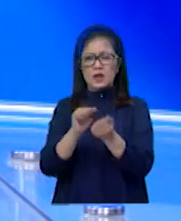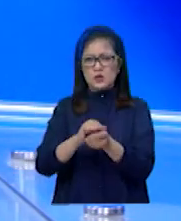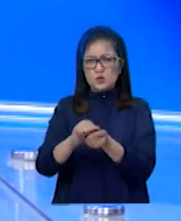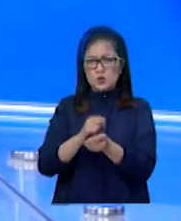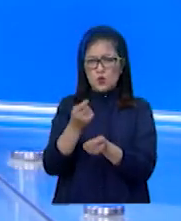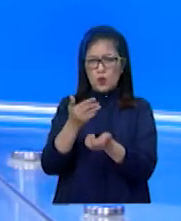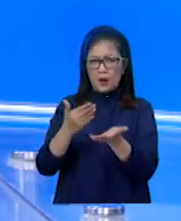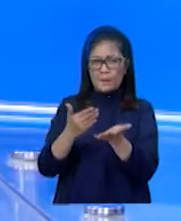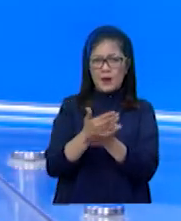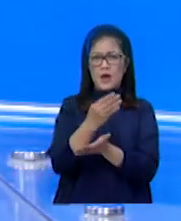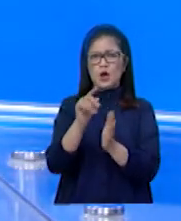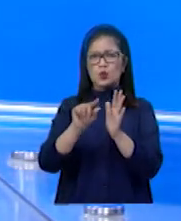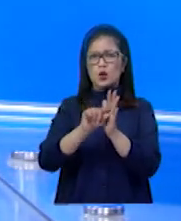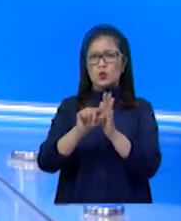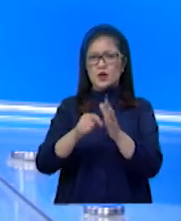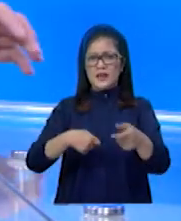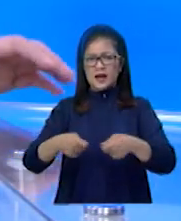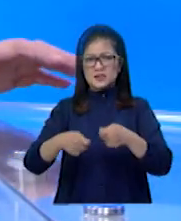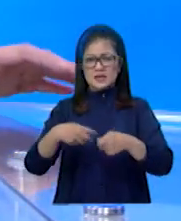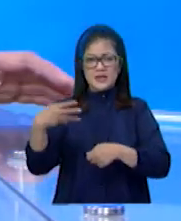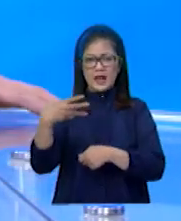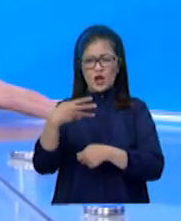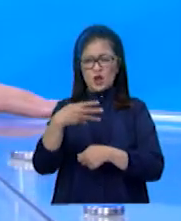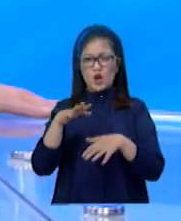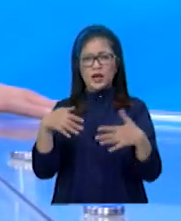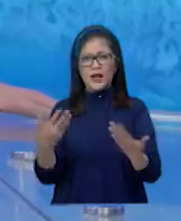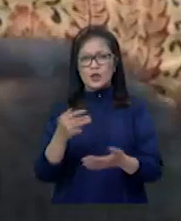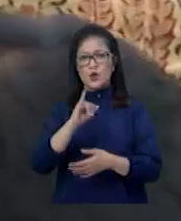Undang-Undang Transaksi Elektronik atau ITE.